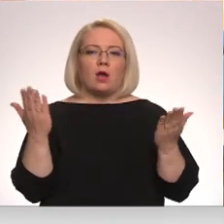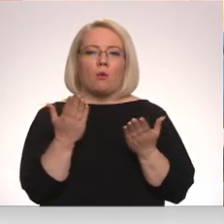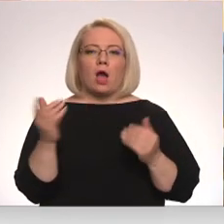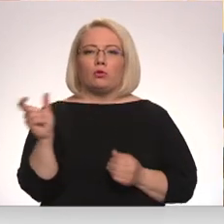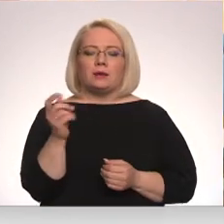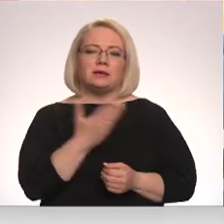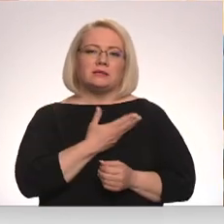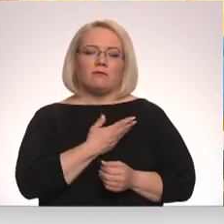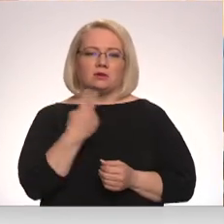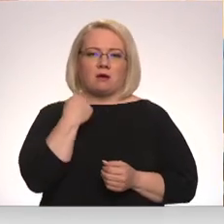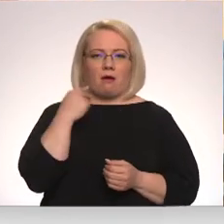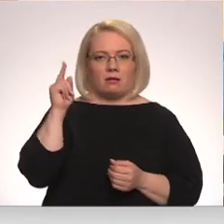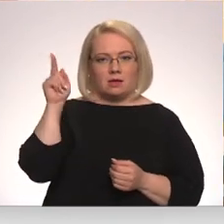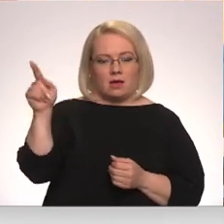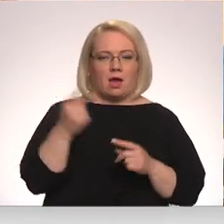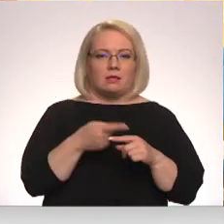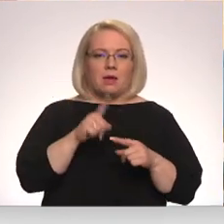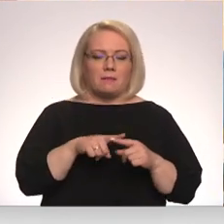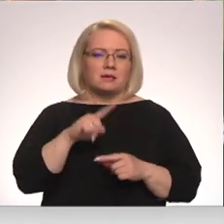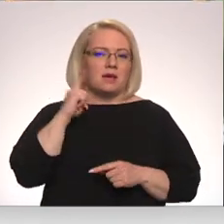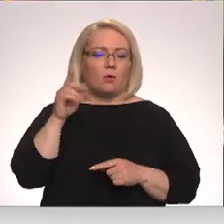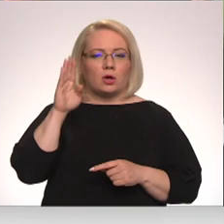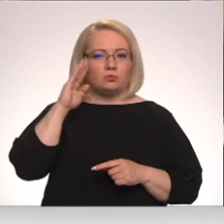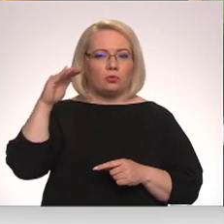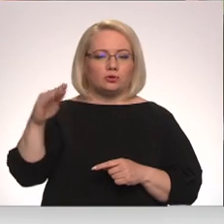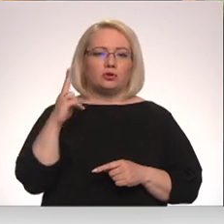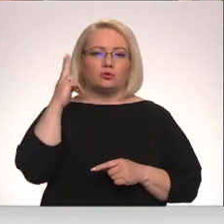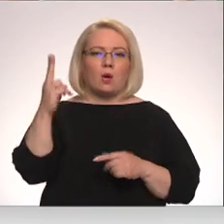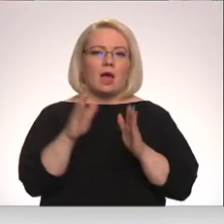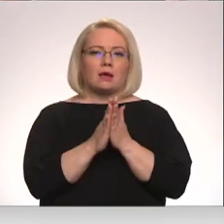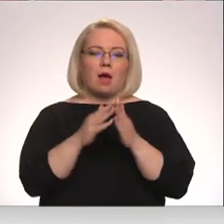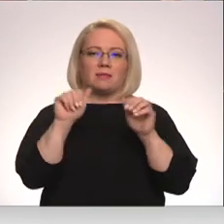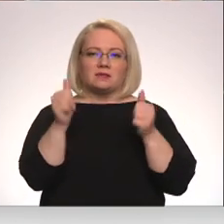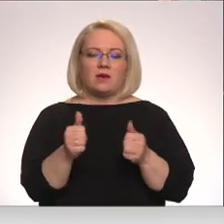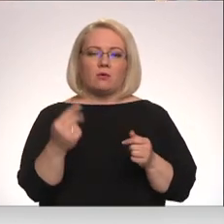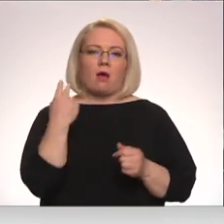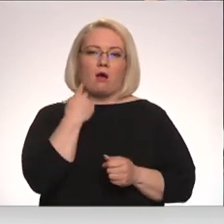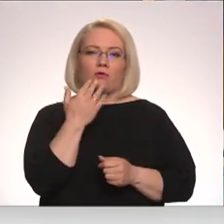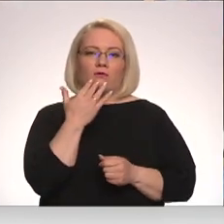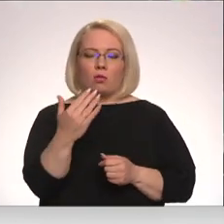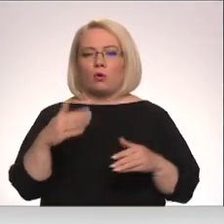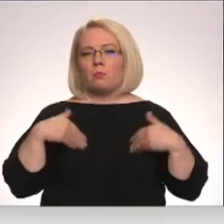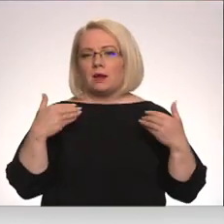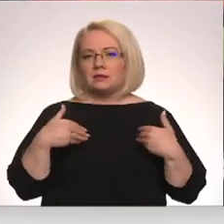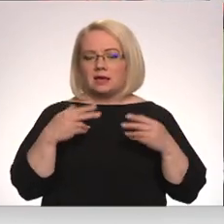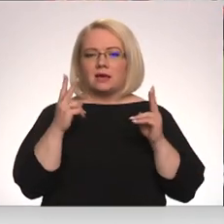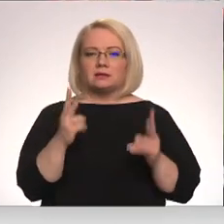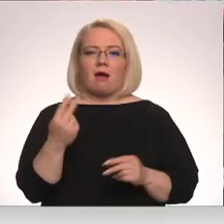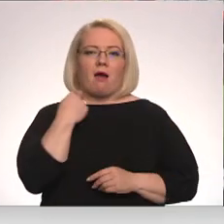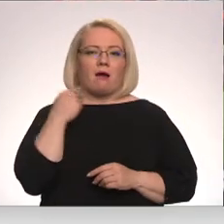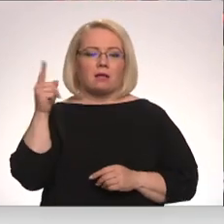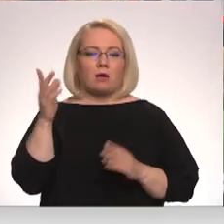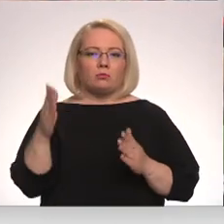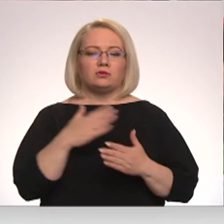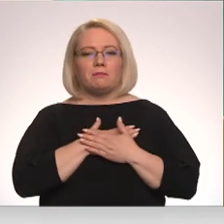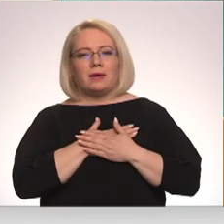ģimeni dzīvos Lielbritānijā. Tāpēc jaunais mākslinieks sola grāmatas veidot arī angliski. Un viņš priecājas, ka Lielbritānijā būs viņa